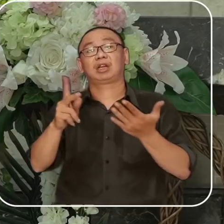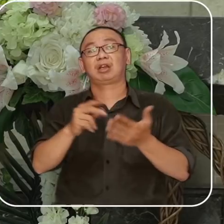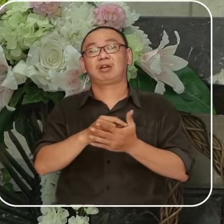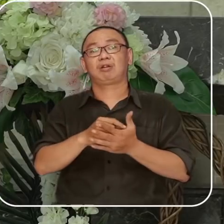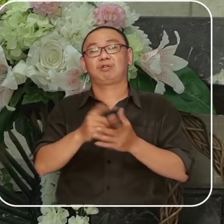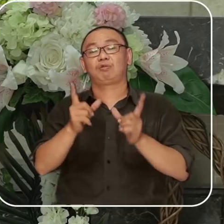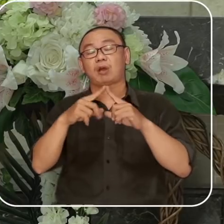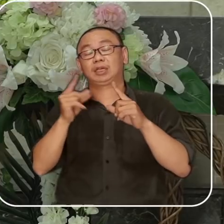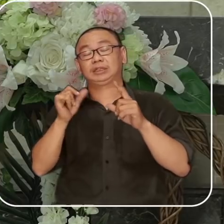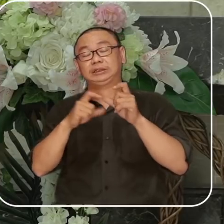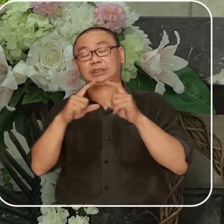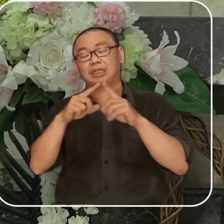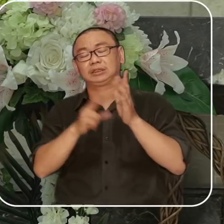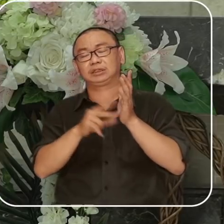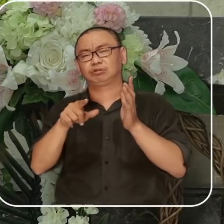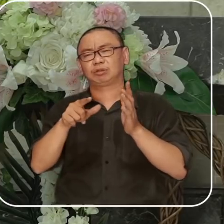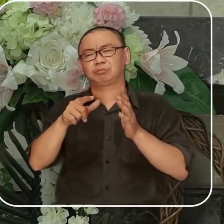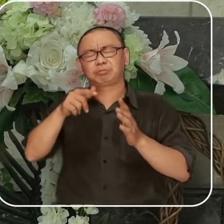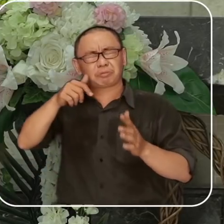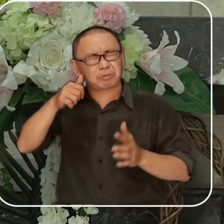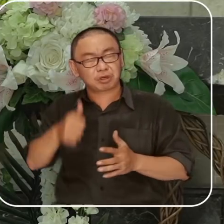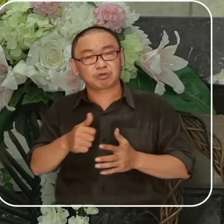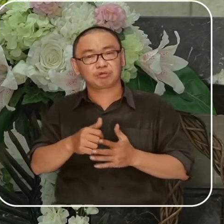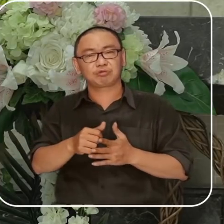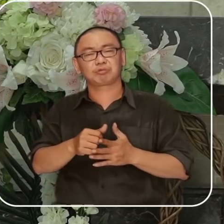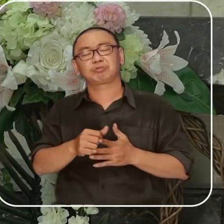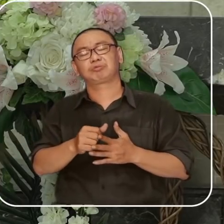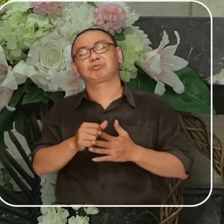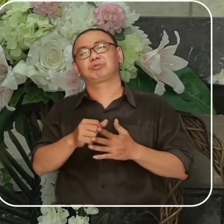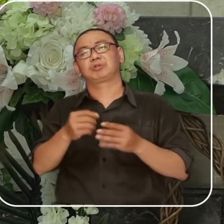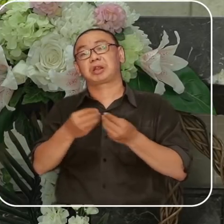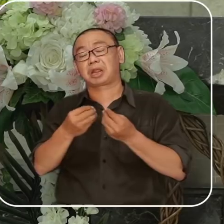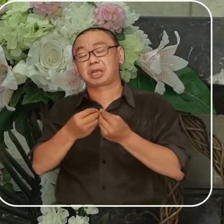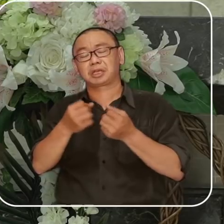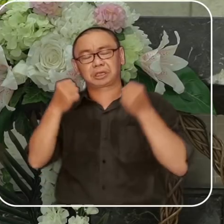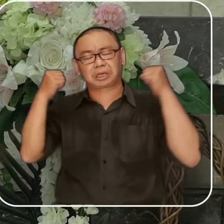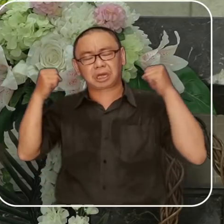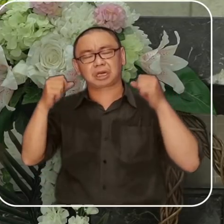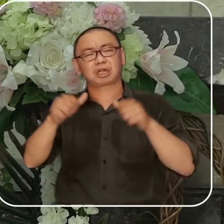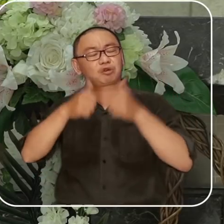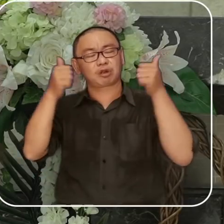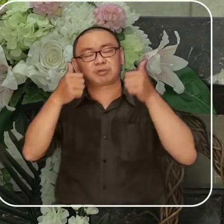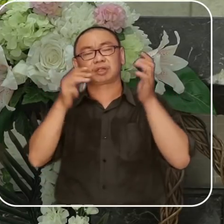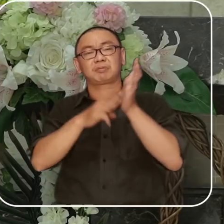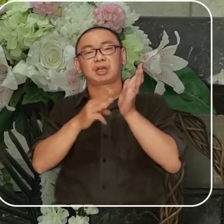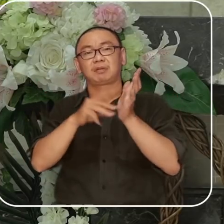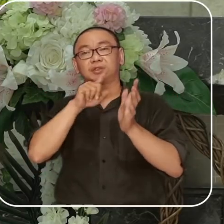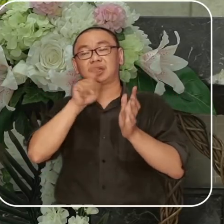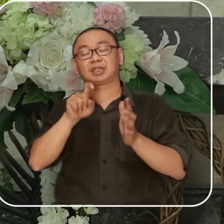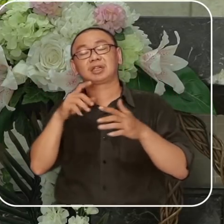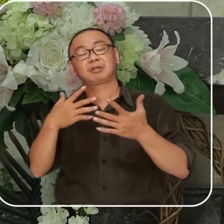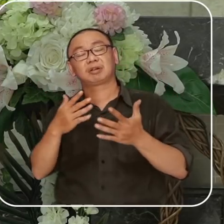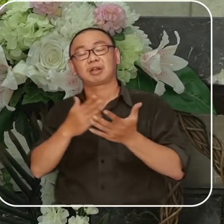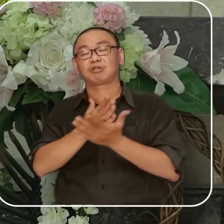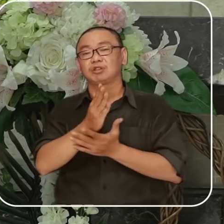itulah warisan yang bernilai kekekalan yang luar biasa. Maka pertanyaannya